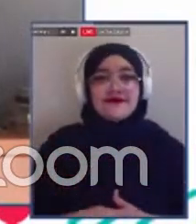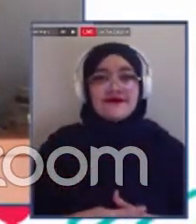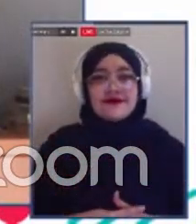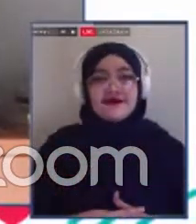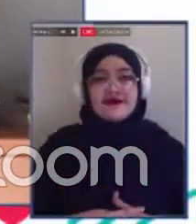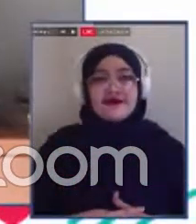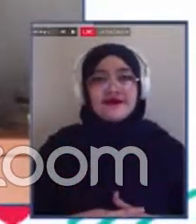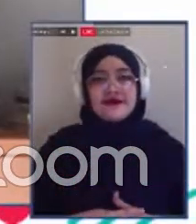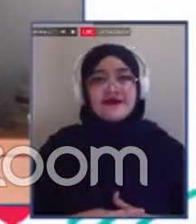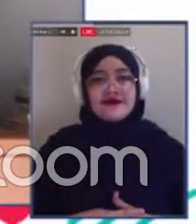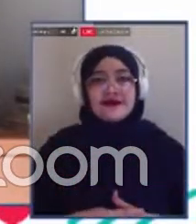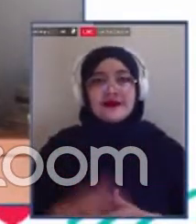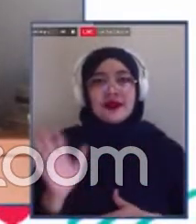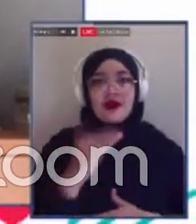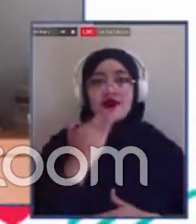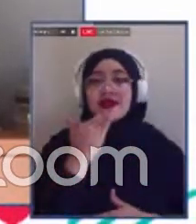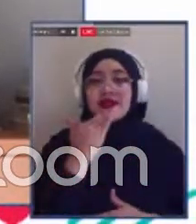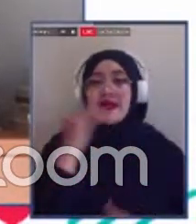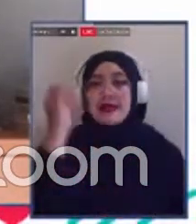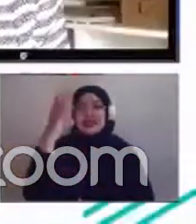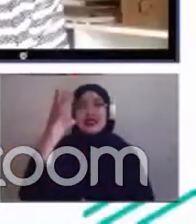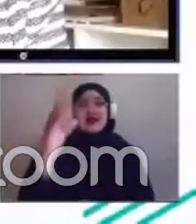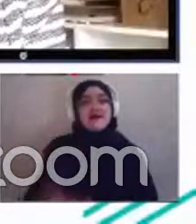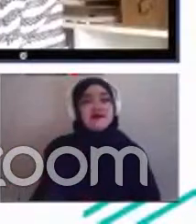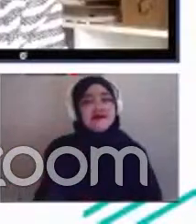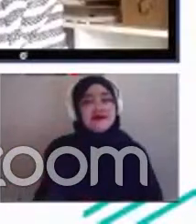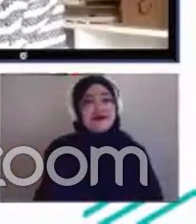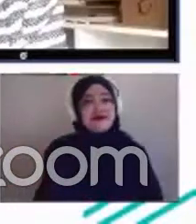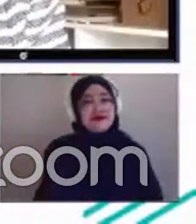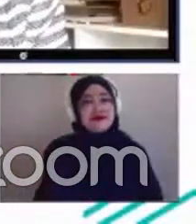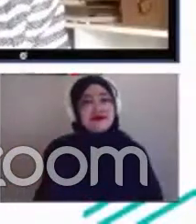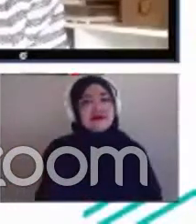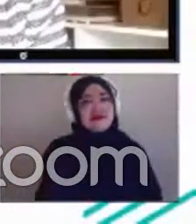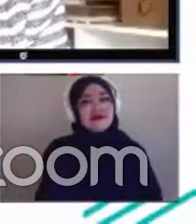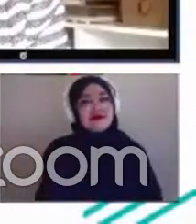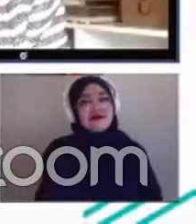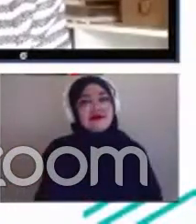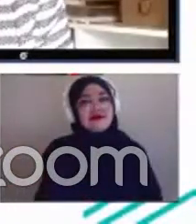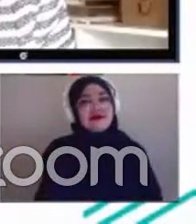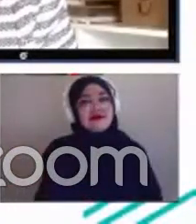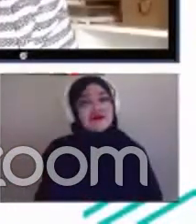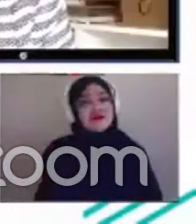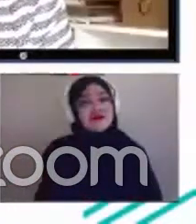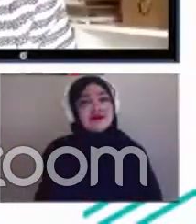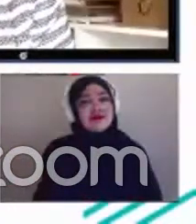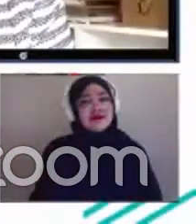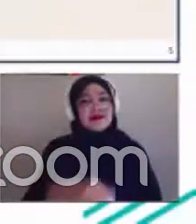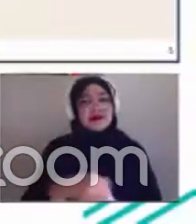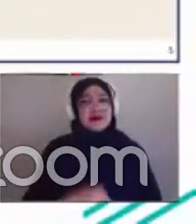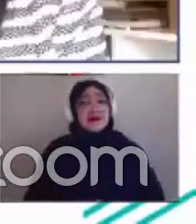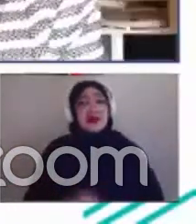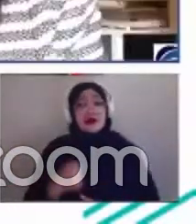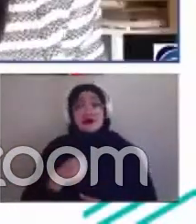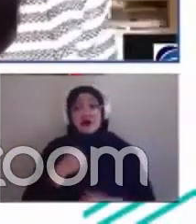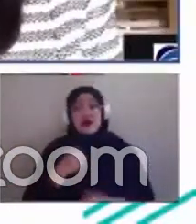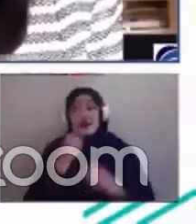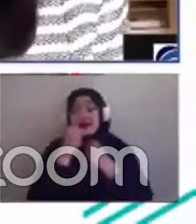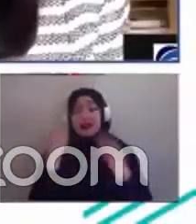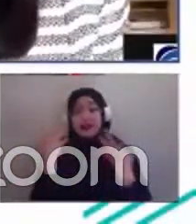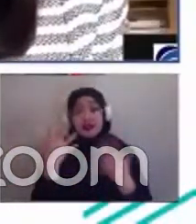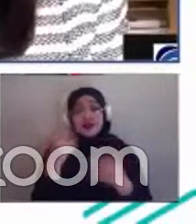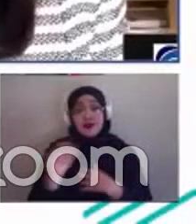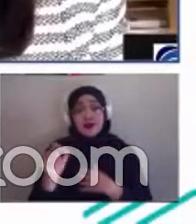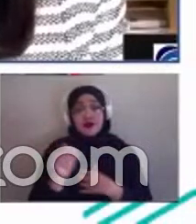Halo, selamat siang. Selamat siang, Mbak. Ya, suara saya jelas, Mbak Devi. Alhamdulillah sempurna,